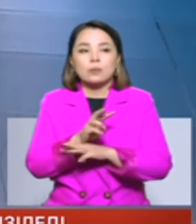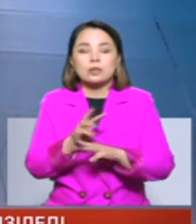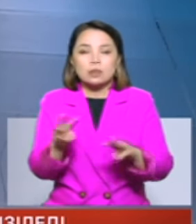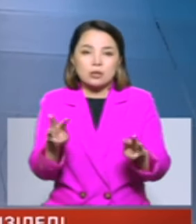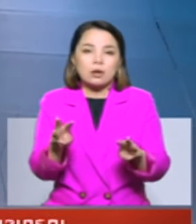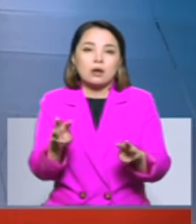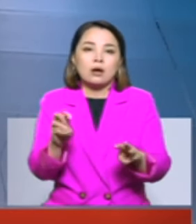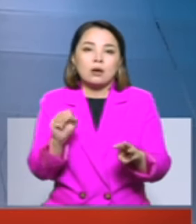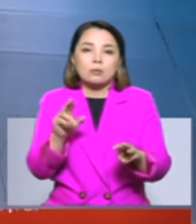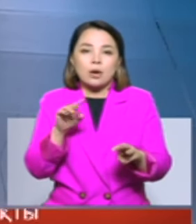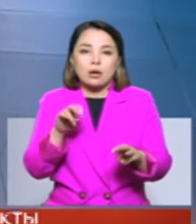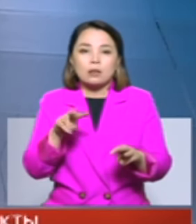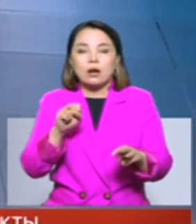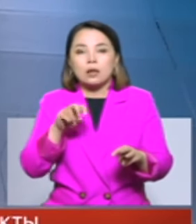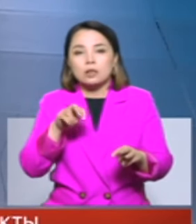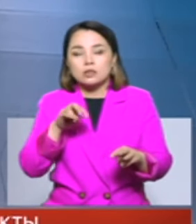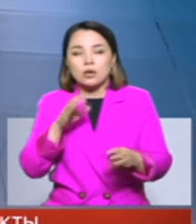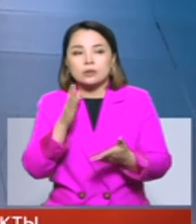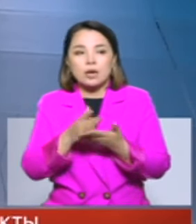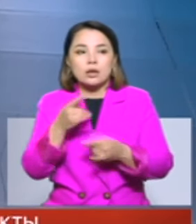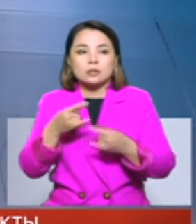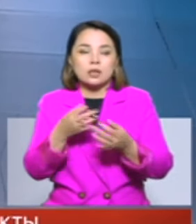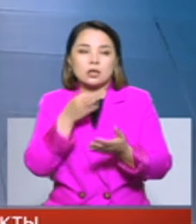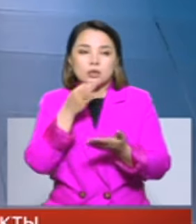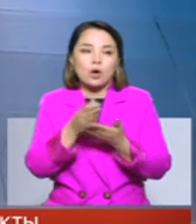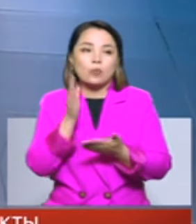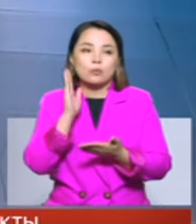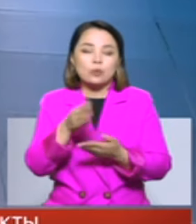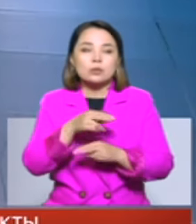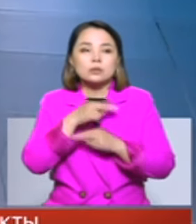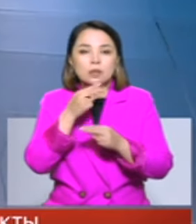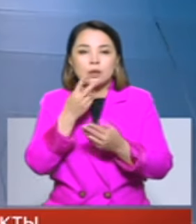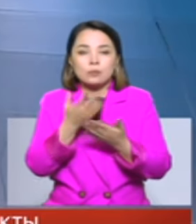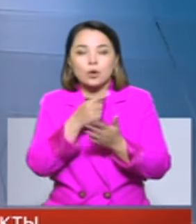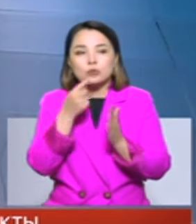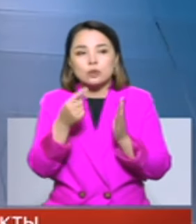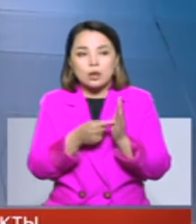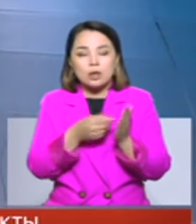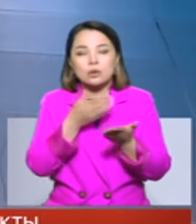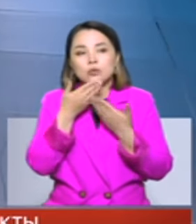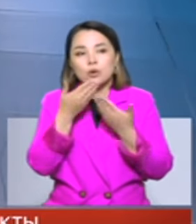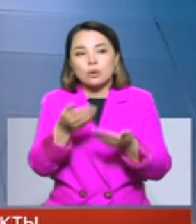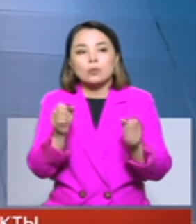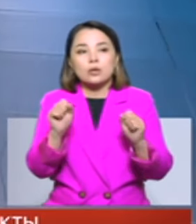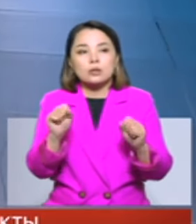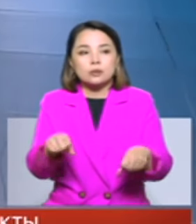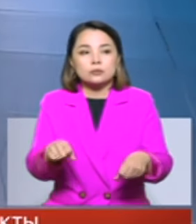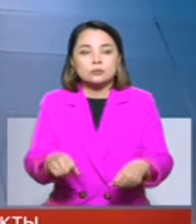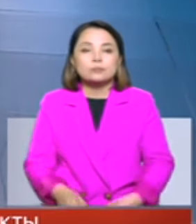министрі Ақмарал Әлназарова тікелей эфирде жауап береді. Көріңіздер, көке кесті сауалдарыңызды жолдаңыздар.